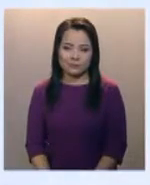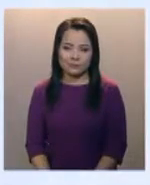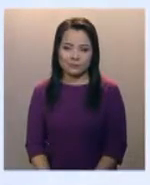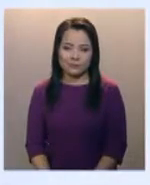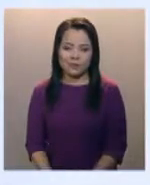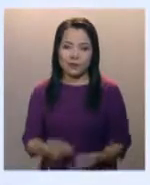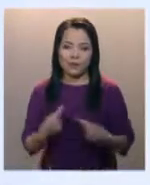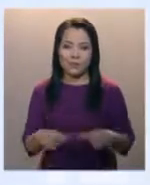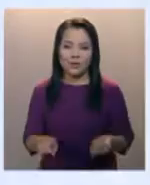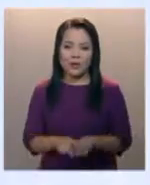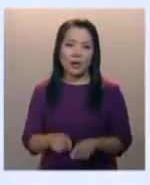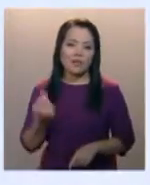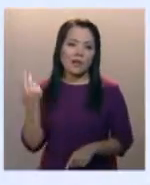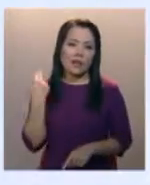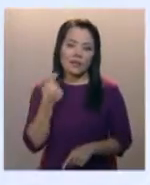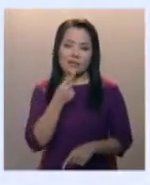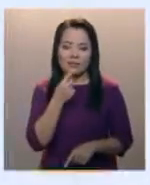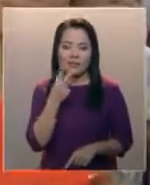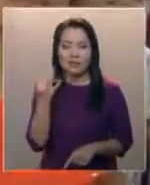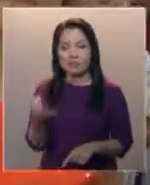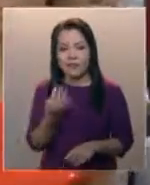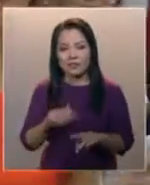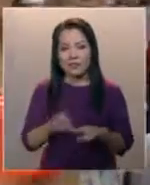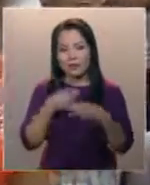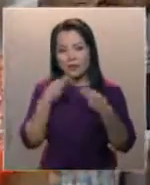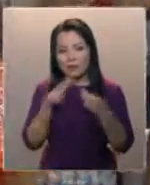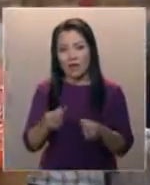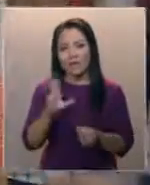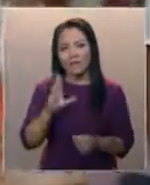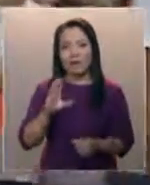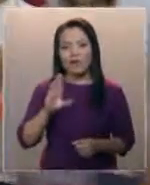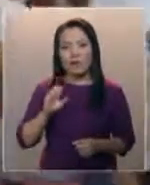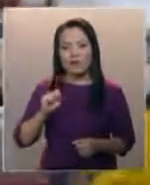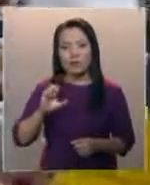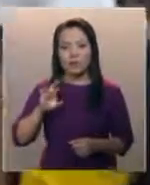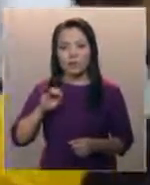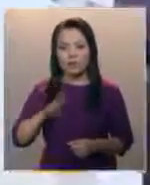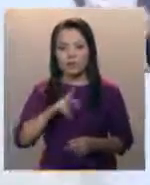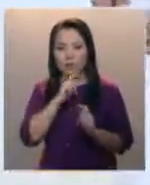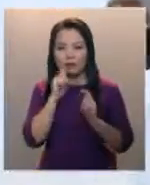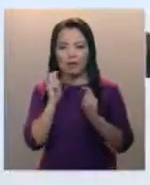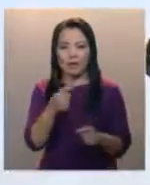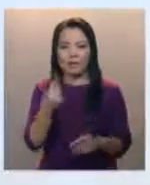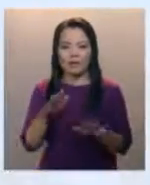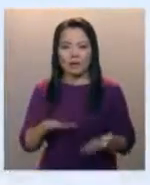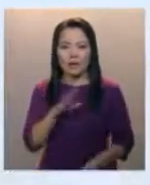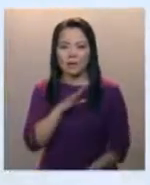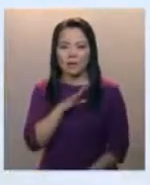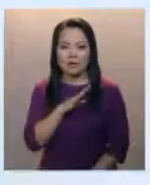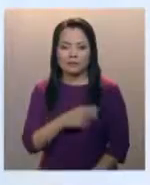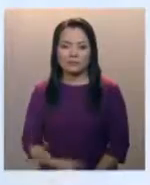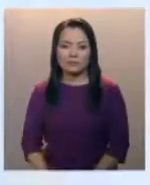Бас бәйге ағылшын әнмен көрермен көзайымын айналған Владислав Лоскутовқа бұйырды.